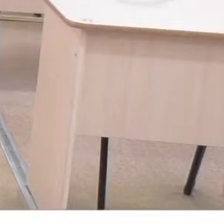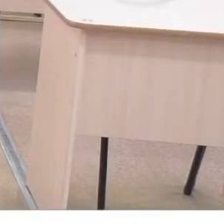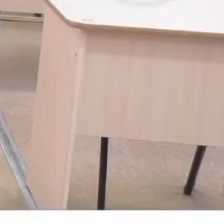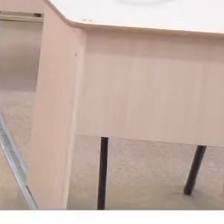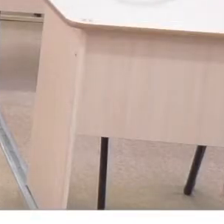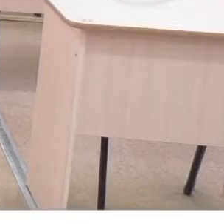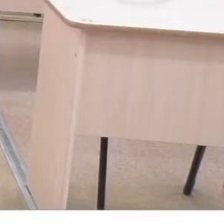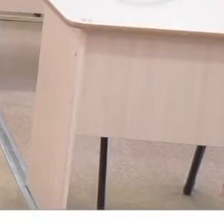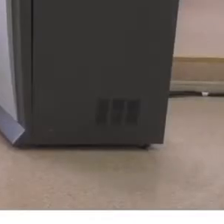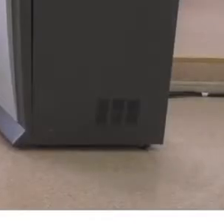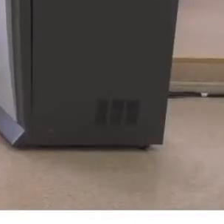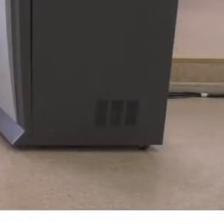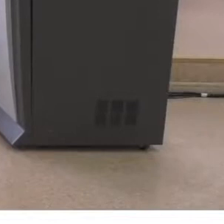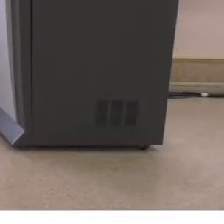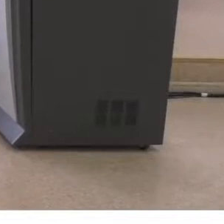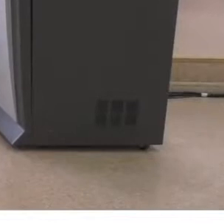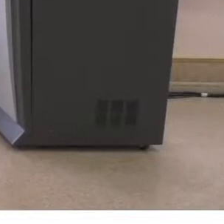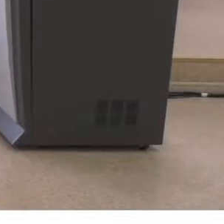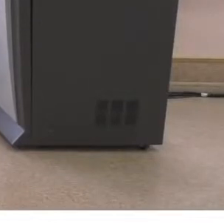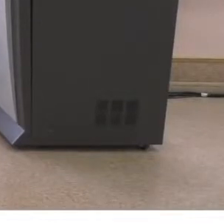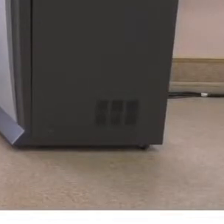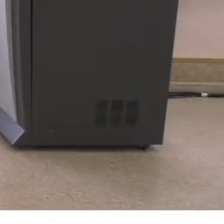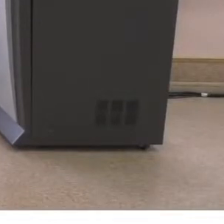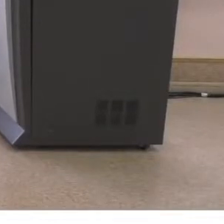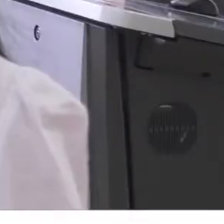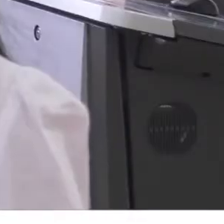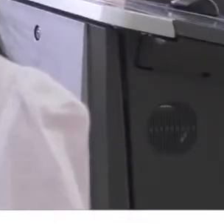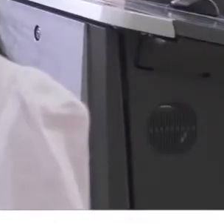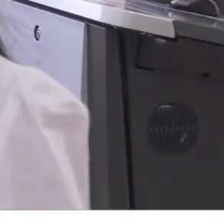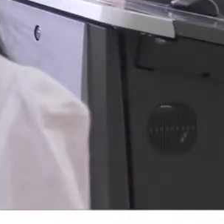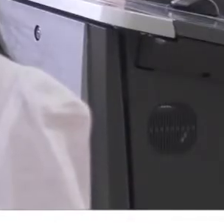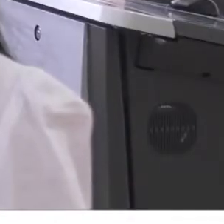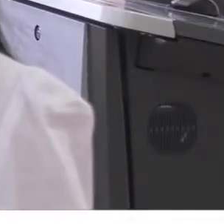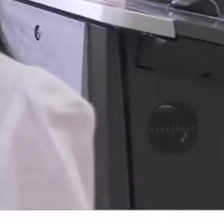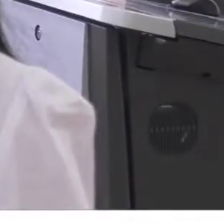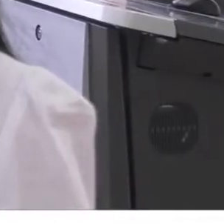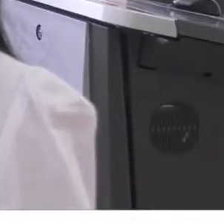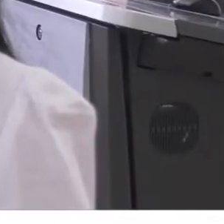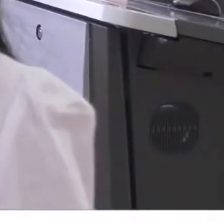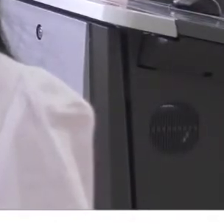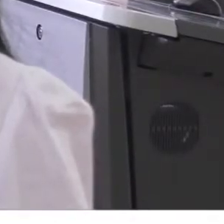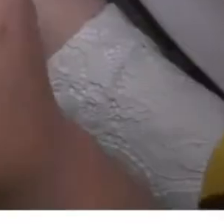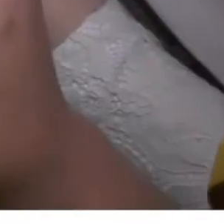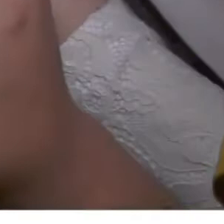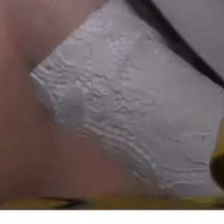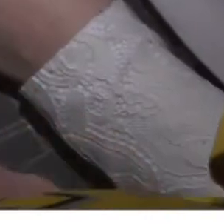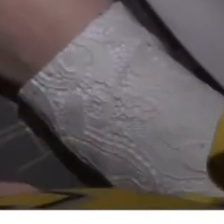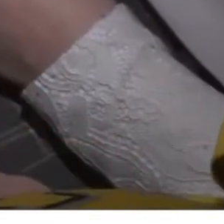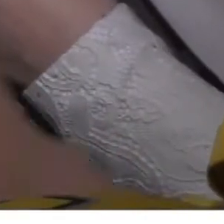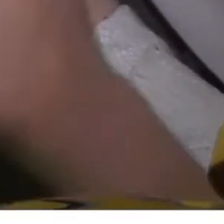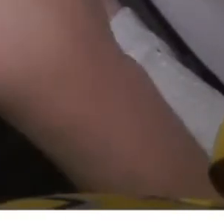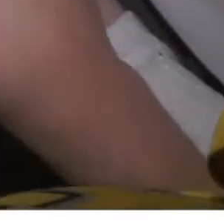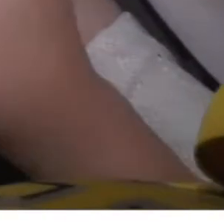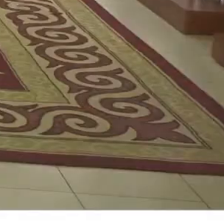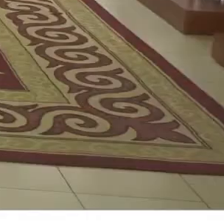кітапшасында алып шығады. Мұндай бастаманың игілігін 36 мамандық бойынша өңірдегі 28 колледжде білім алып жатқан 4000-нан астам студент